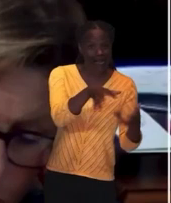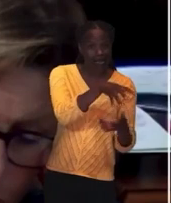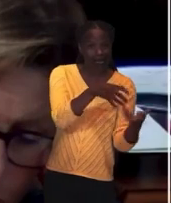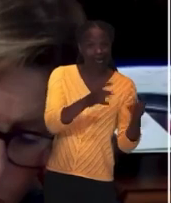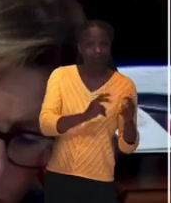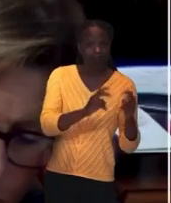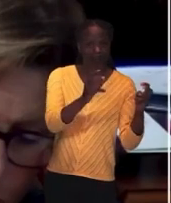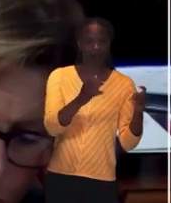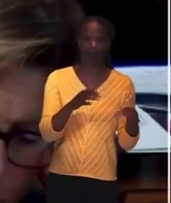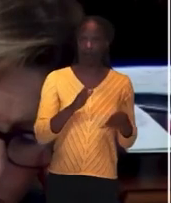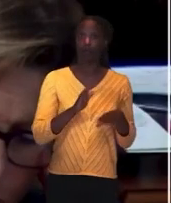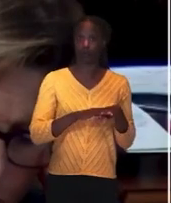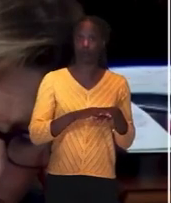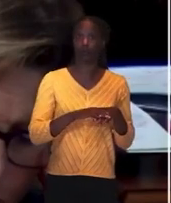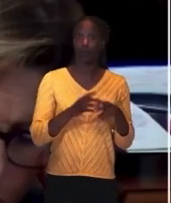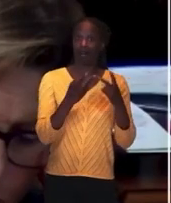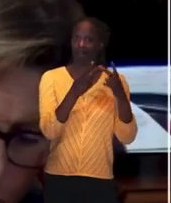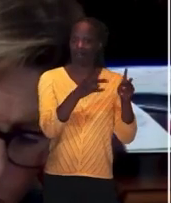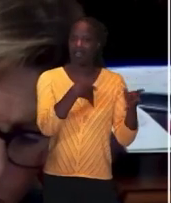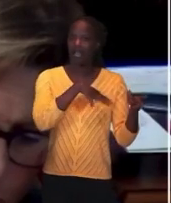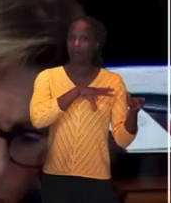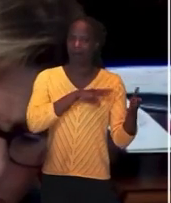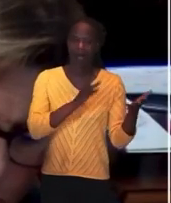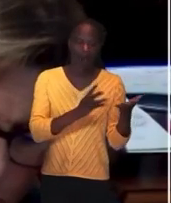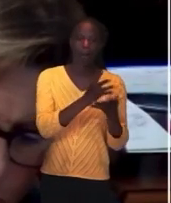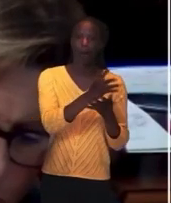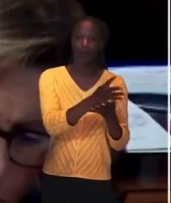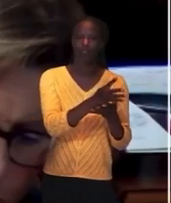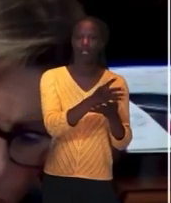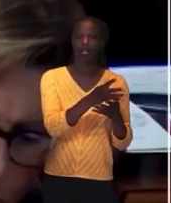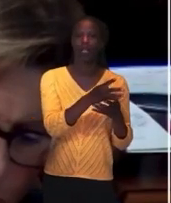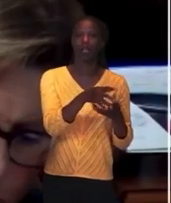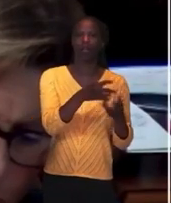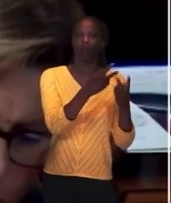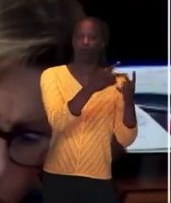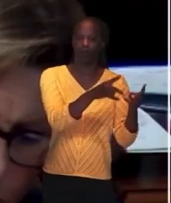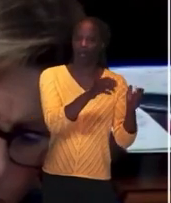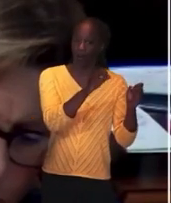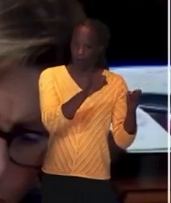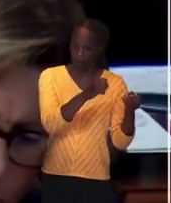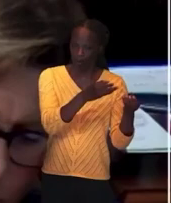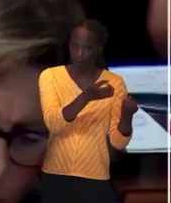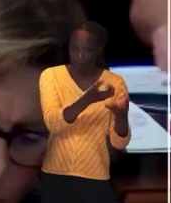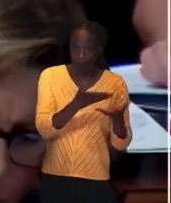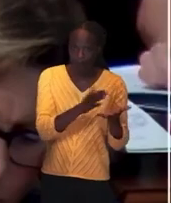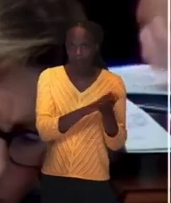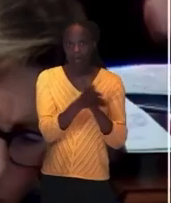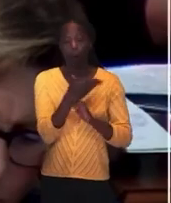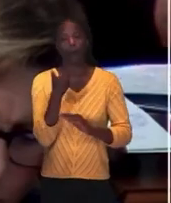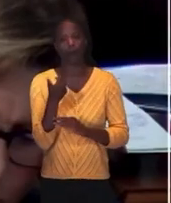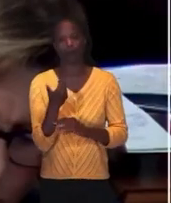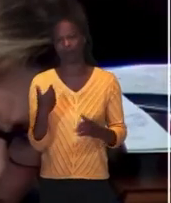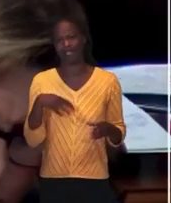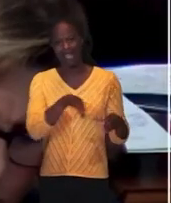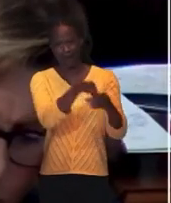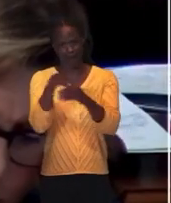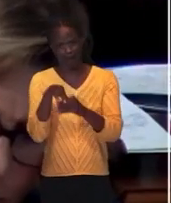jouer le rôle d'amortisseur. Alors il n'y a pas de vote évidemment sur ce document, mais nous vous le disons simplement, Monsieur le maire, nous pensons que Bordeaux mérite mieux.